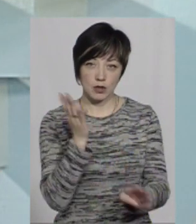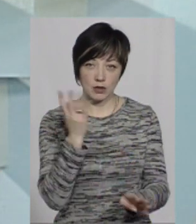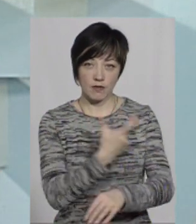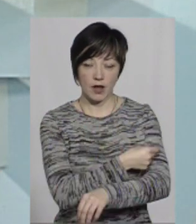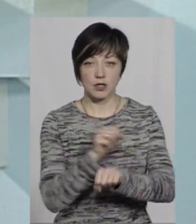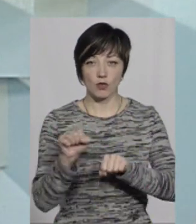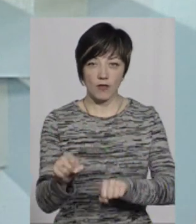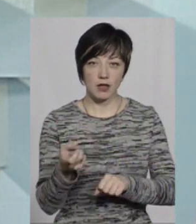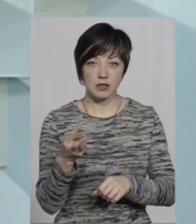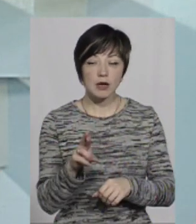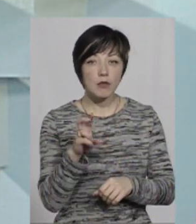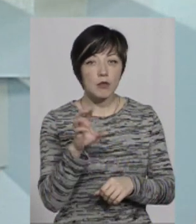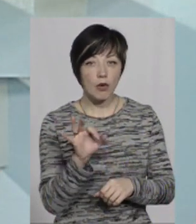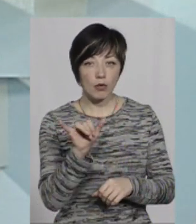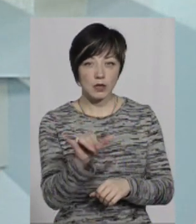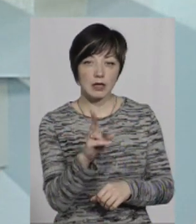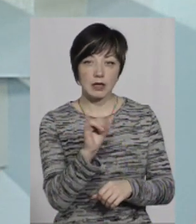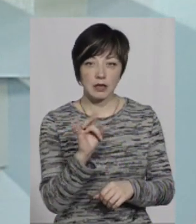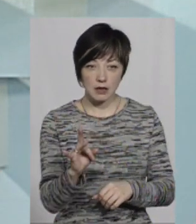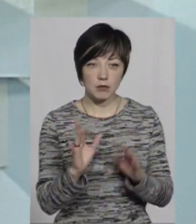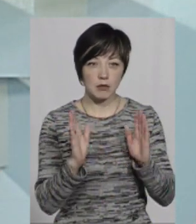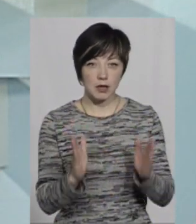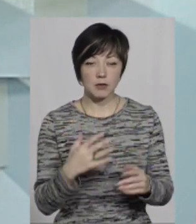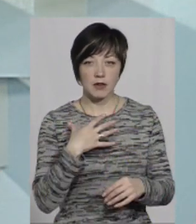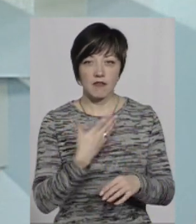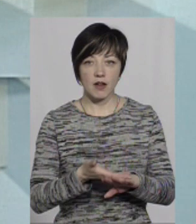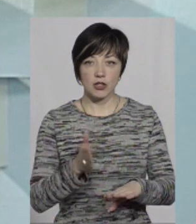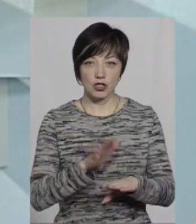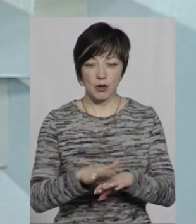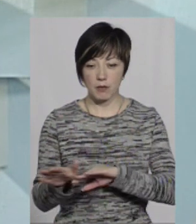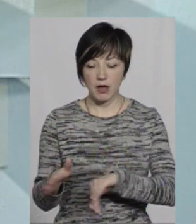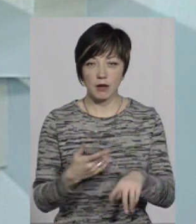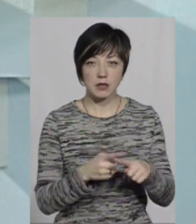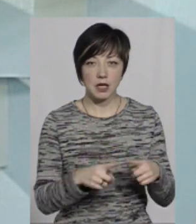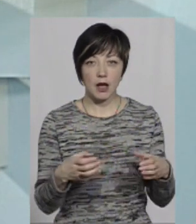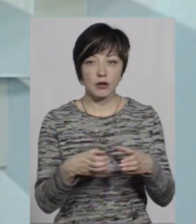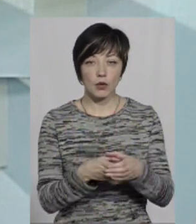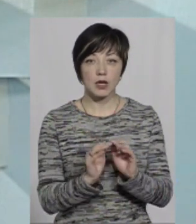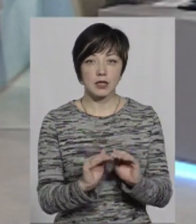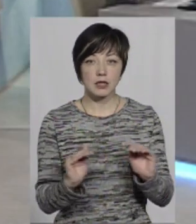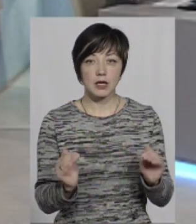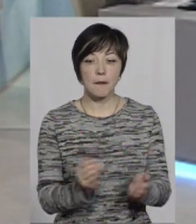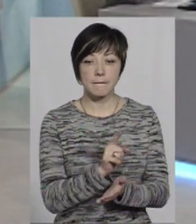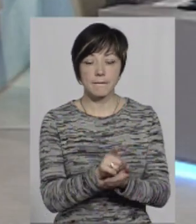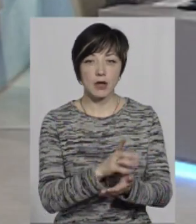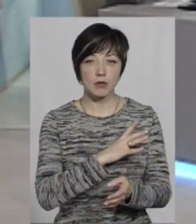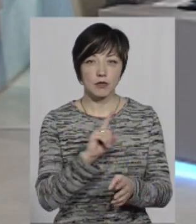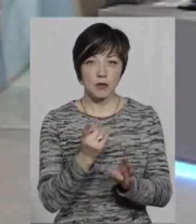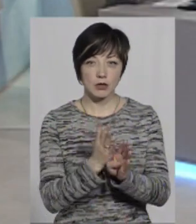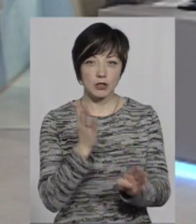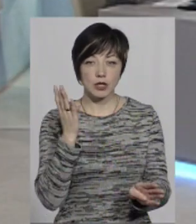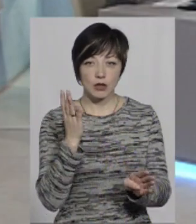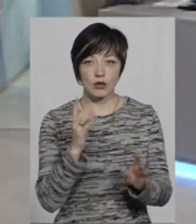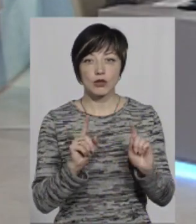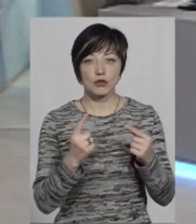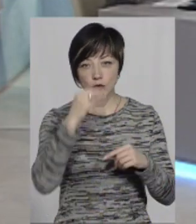чергу вакцинуватись, тому що в них кір буде мати важкий перебіг. От ця категорія дітей, вона має бути в першу чергу.